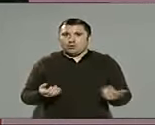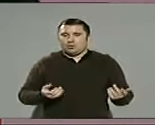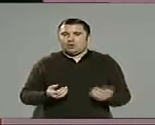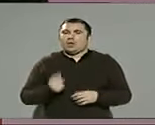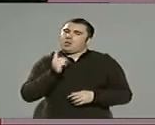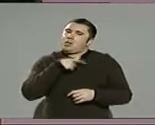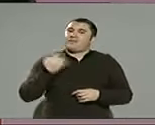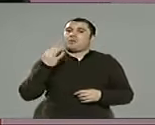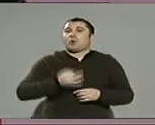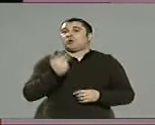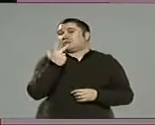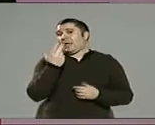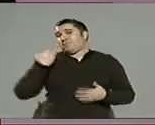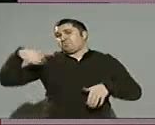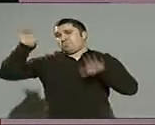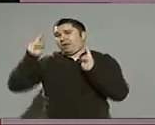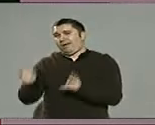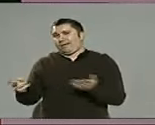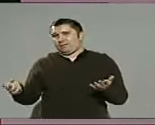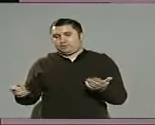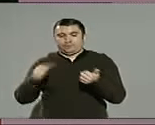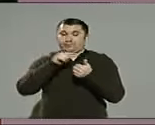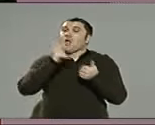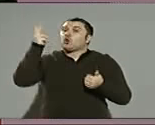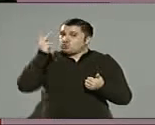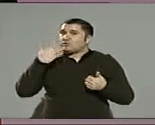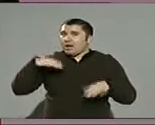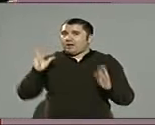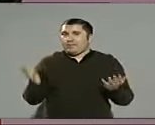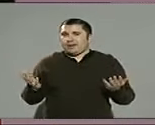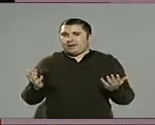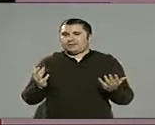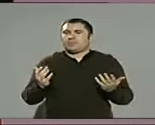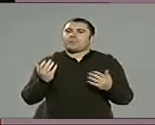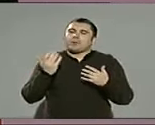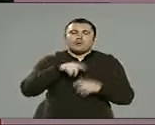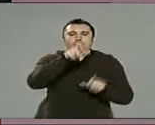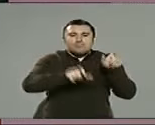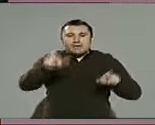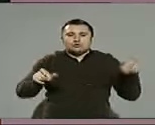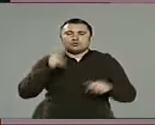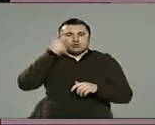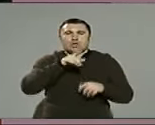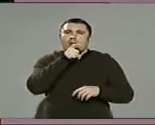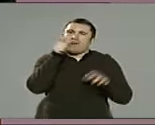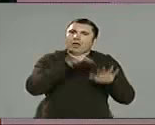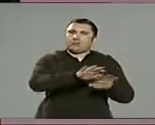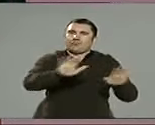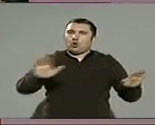drei Mehrheiten. Natürlich um die soziale Mehrheit. Dass die Mehrheit der Menschen die soziale Verantwortung